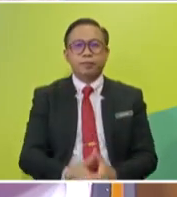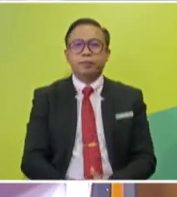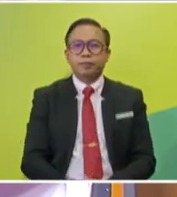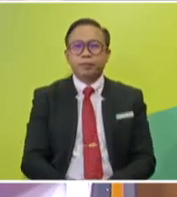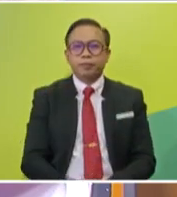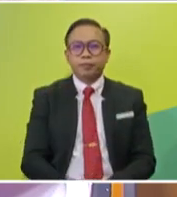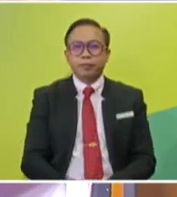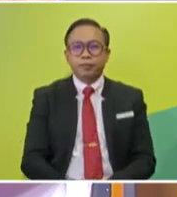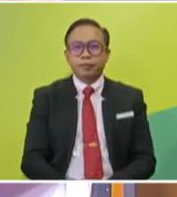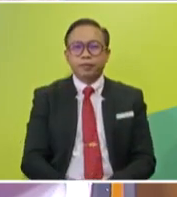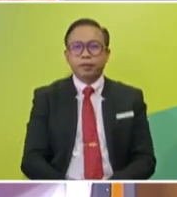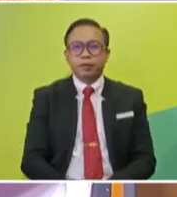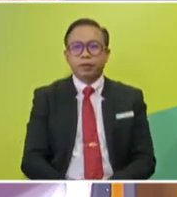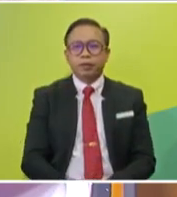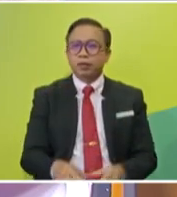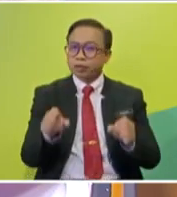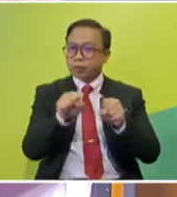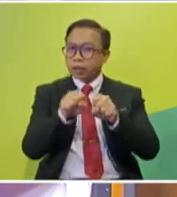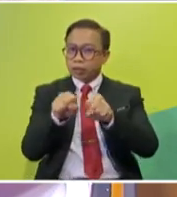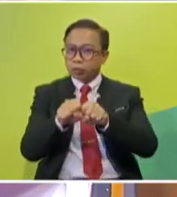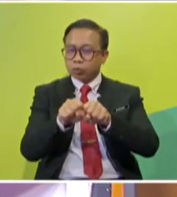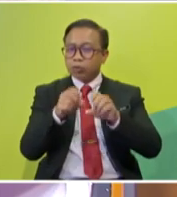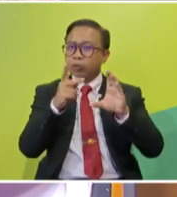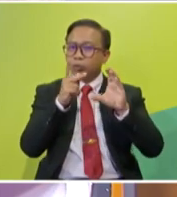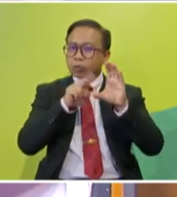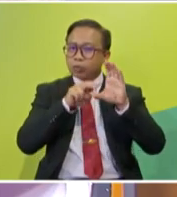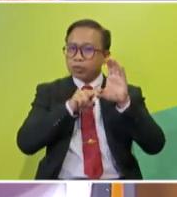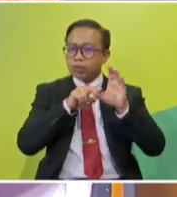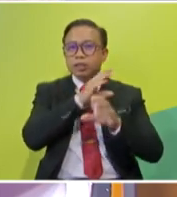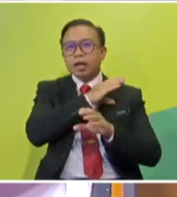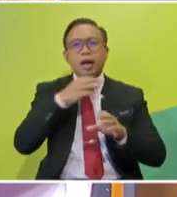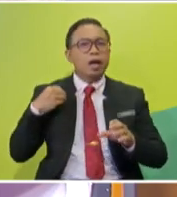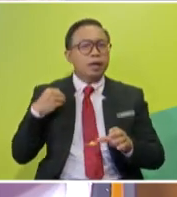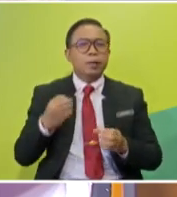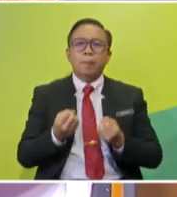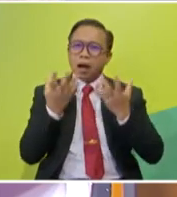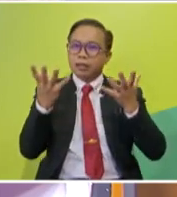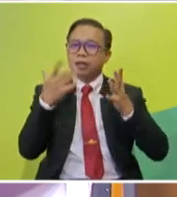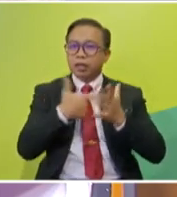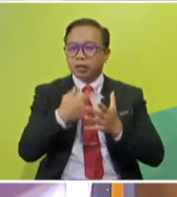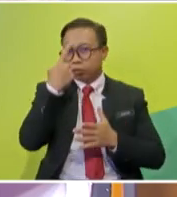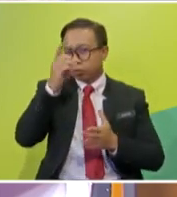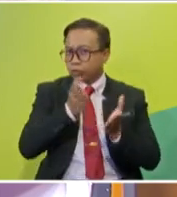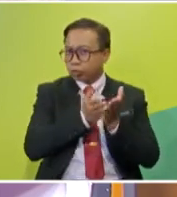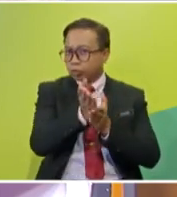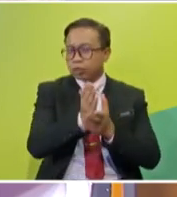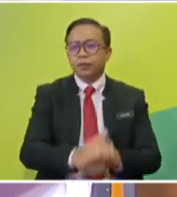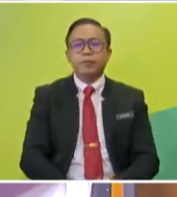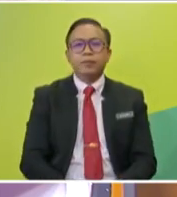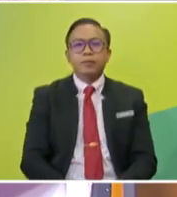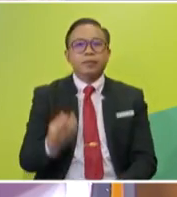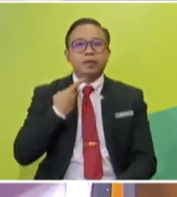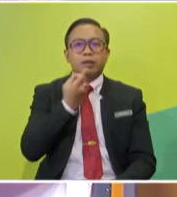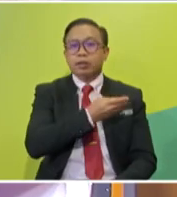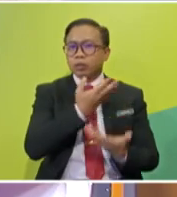apalagi ke Rusia ada macam-macam lagi Oke dan untuk seterusnya eee